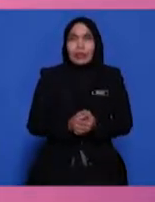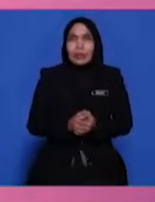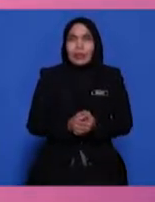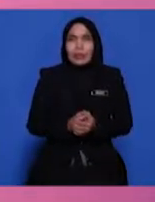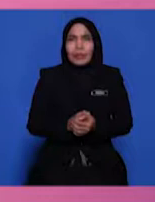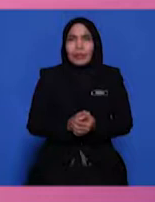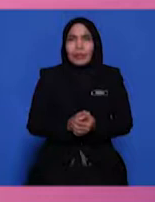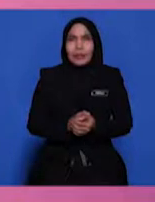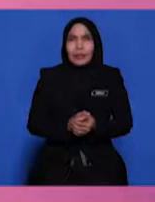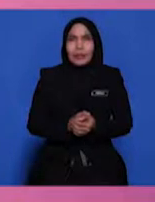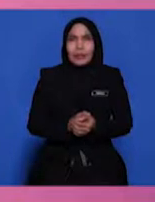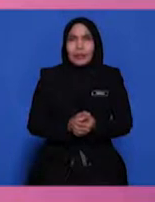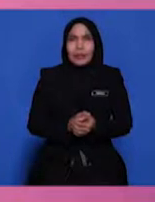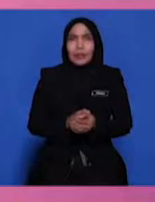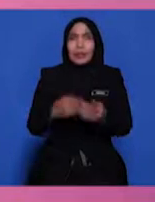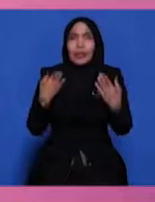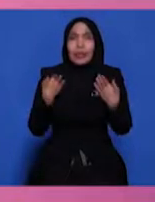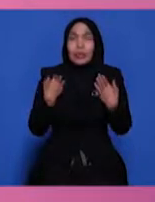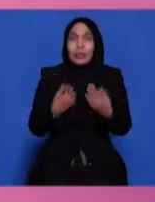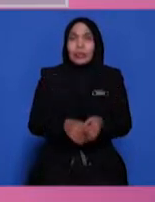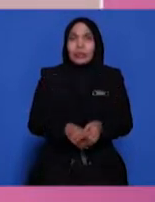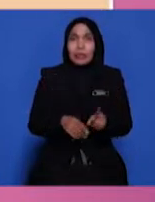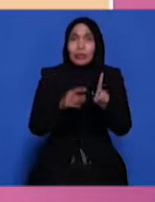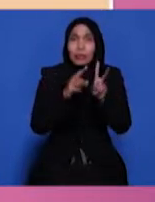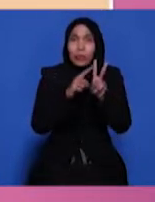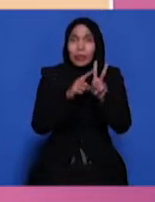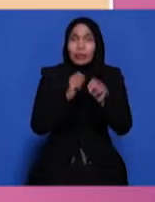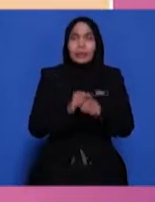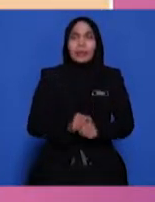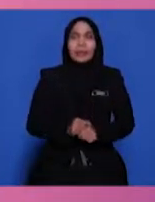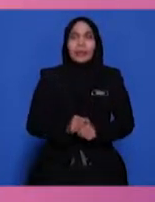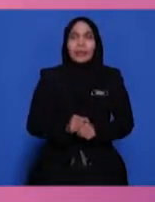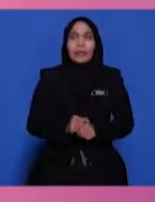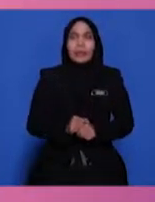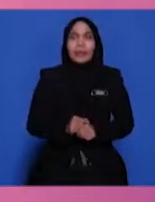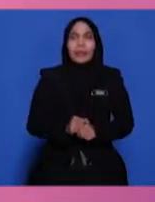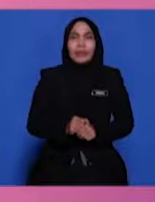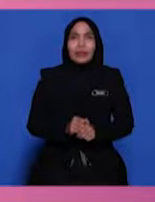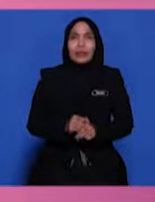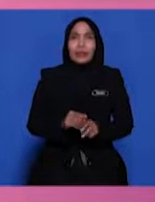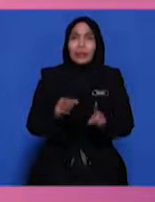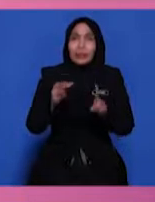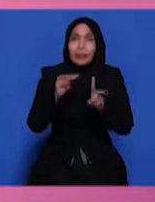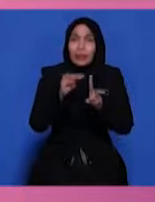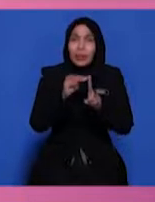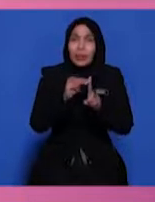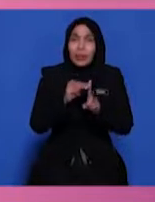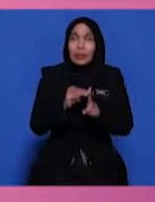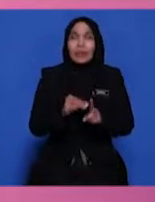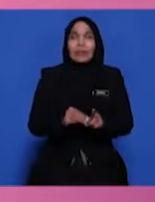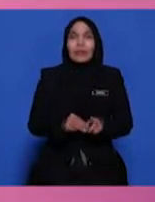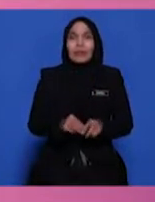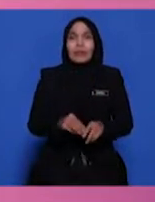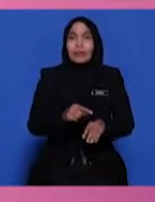dipecahkan kepada matlamat jangka pendek dan jangka panjang. Matlamat jangka pendek adalah